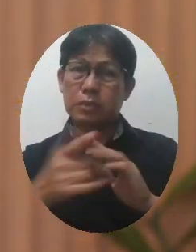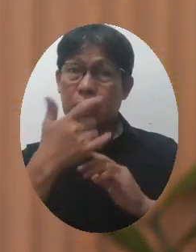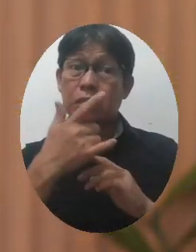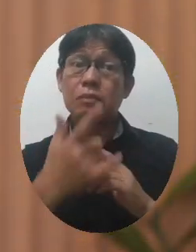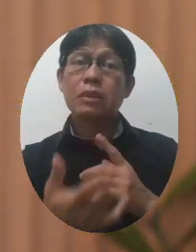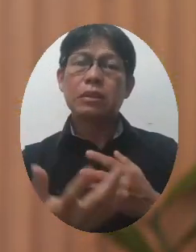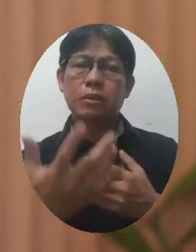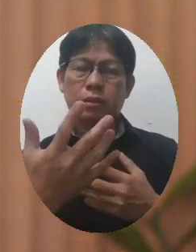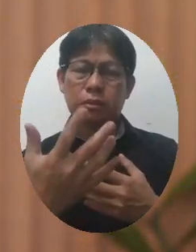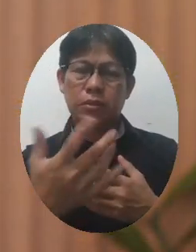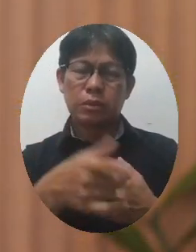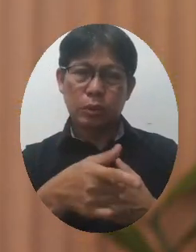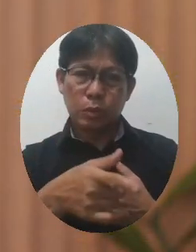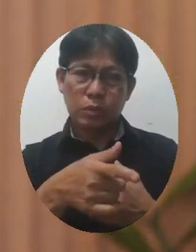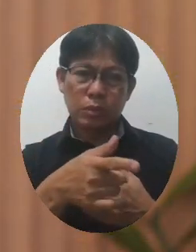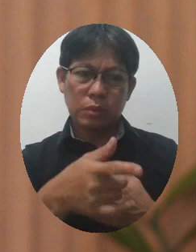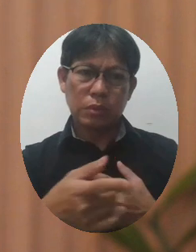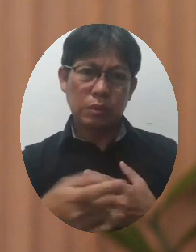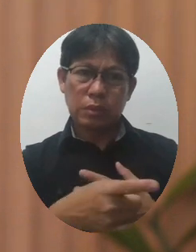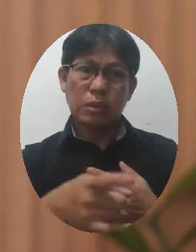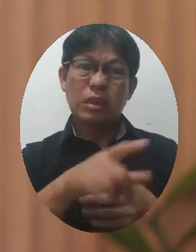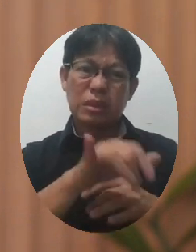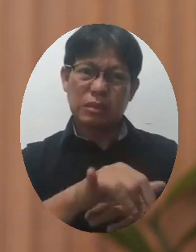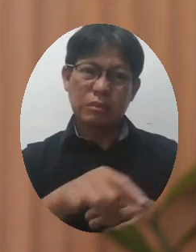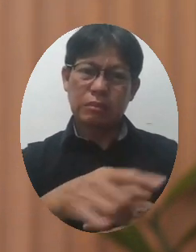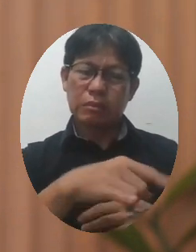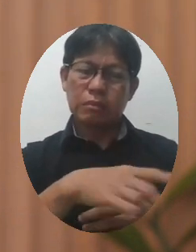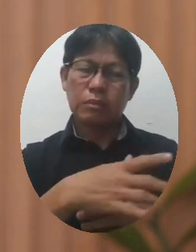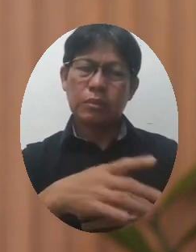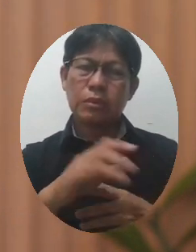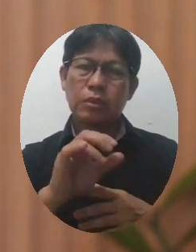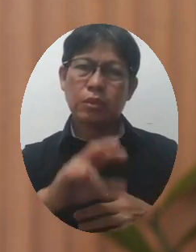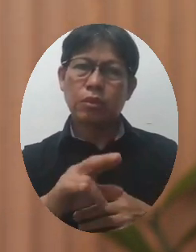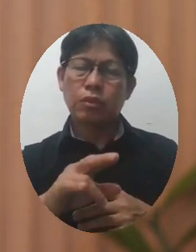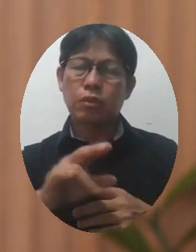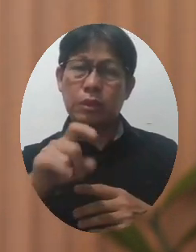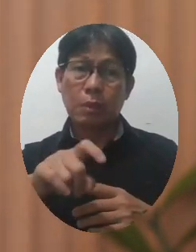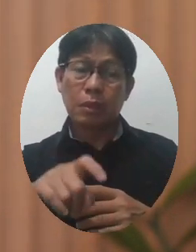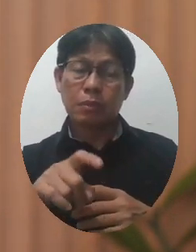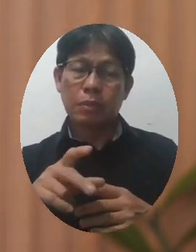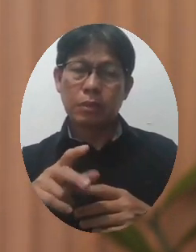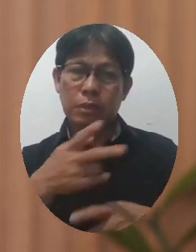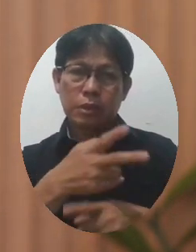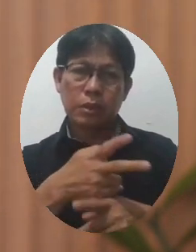At kung sakaling hindi man maiwasan ay magsuot lagi ng protective